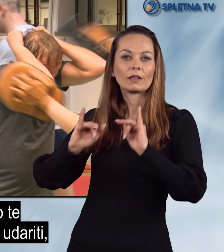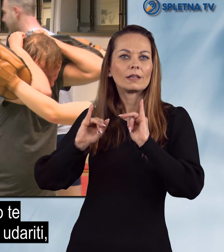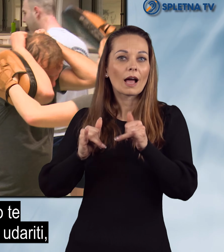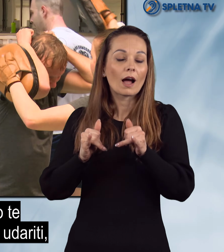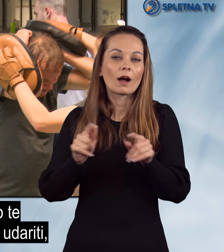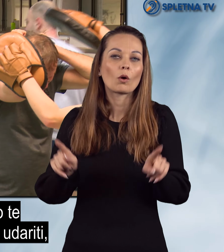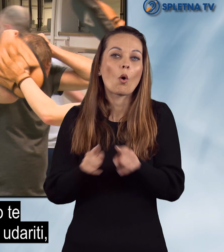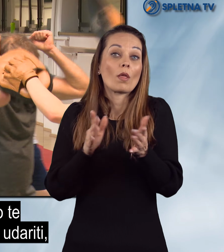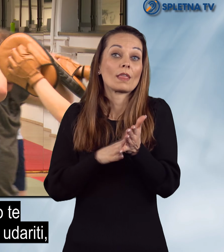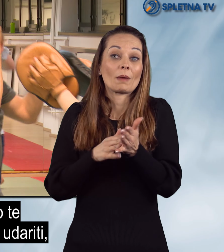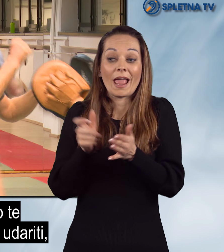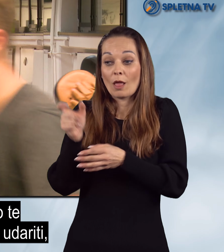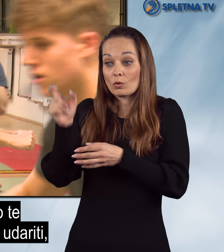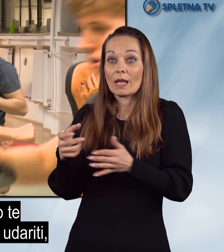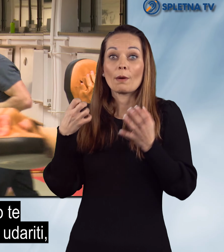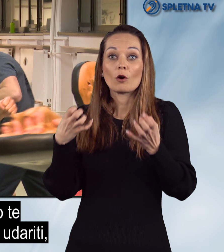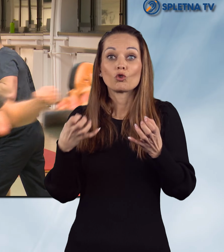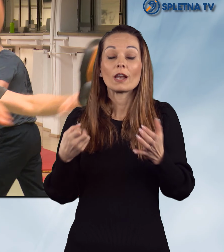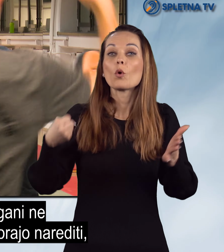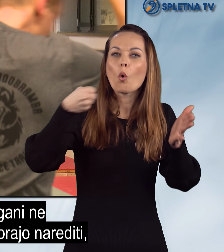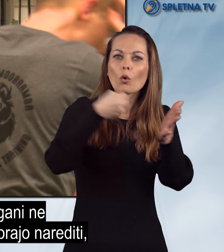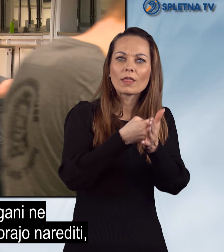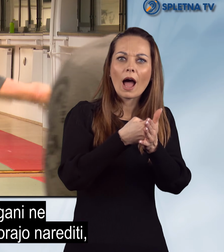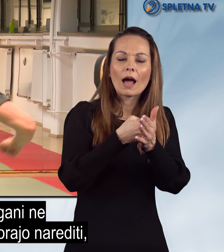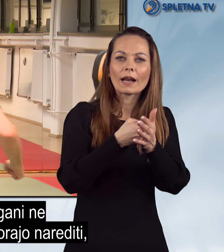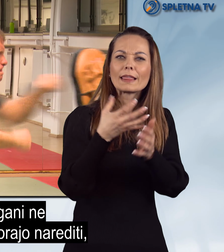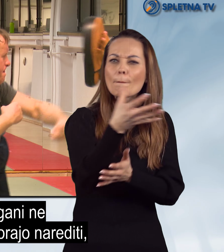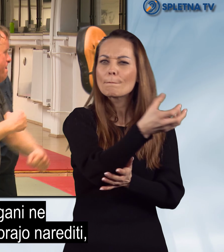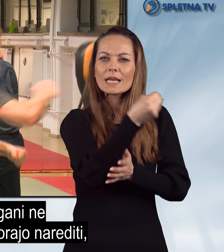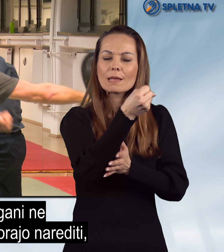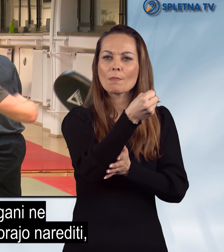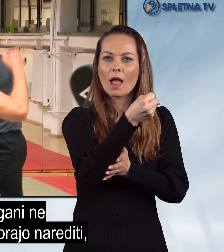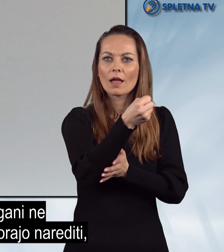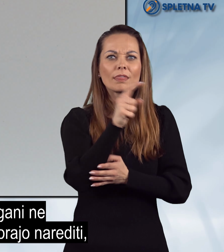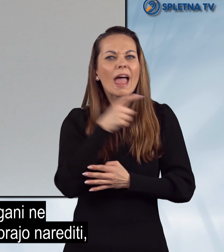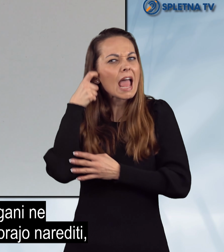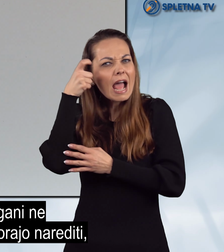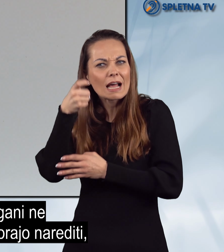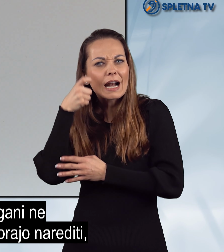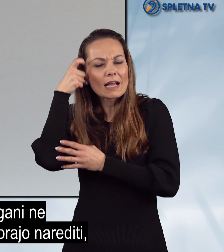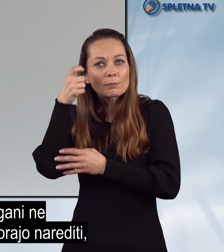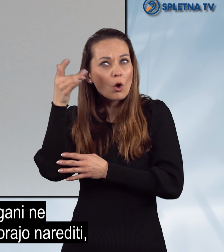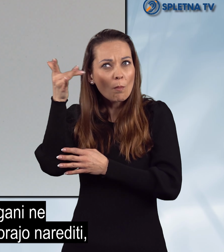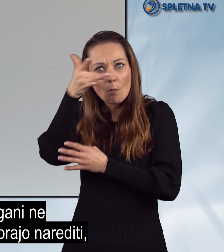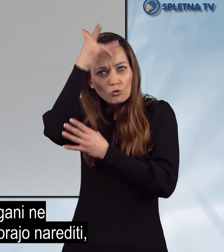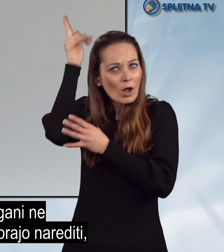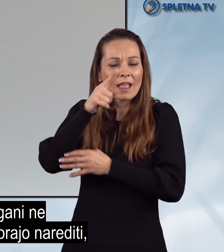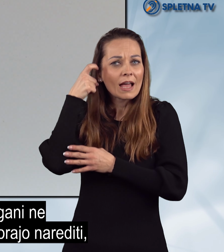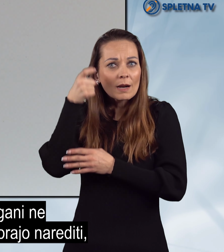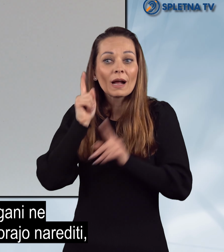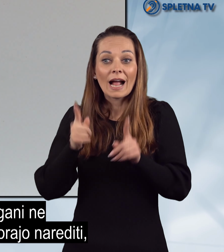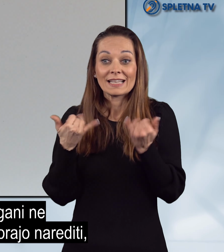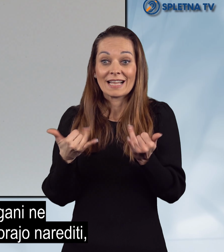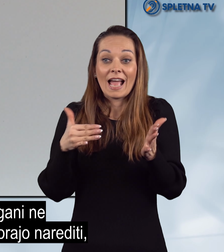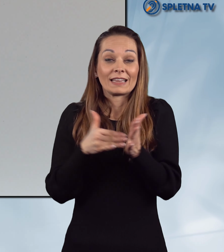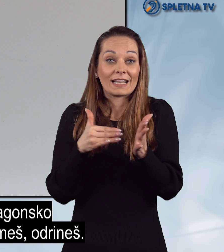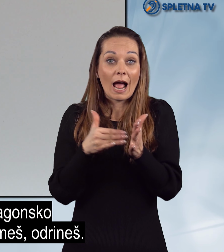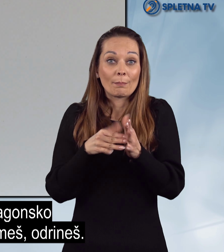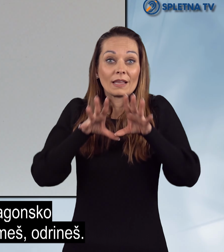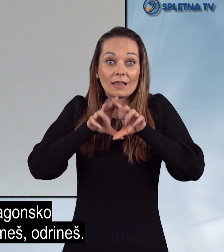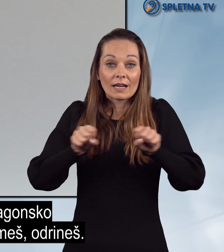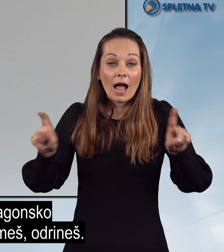ko, te nekdo hoče udariti, prijeti, te prime, ti ne razmišljaš, možgani ne razmišljajo, kaj moram narediti,